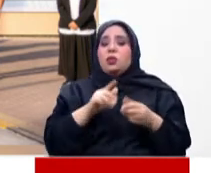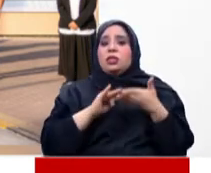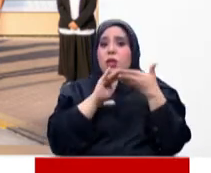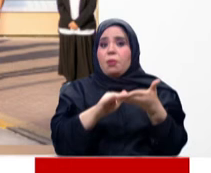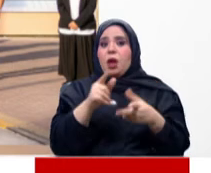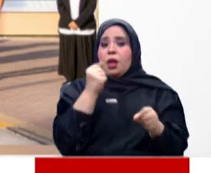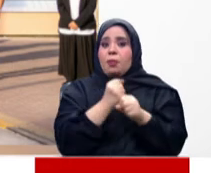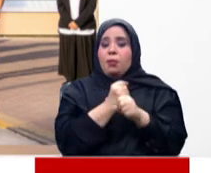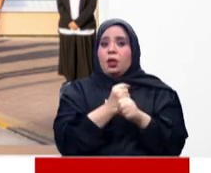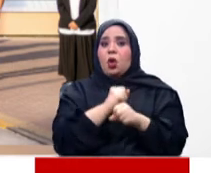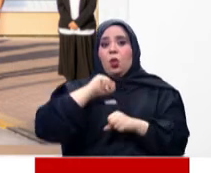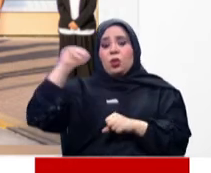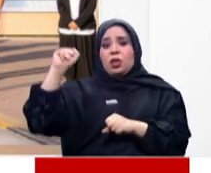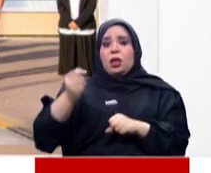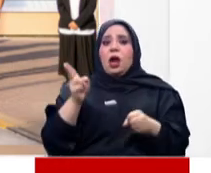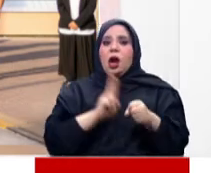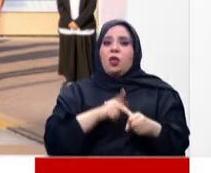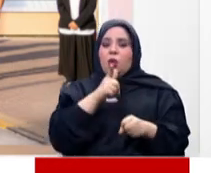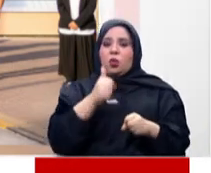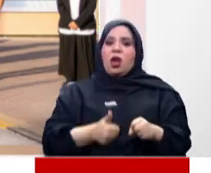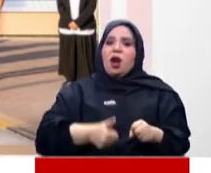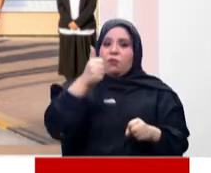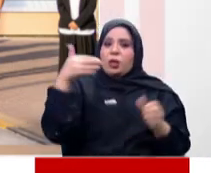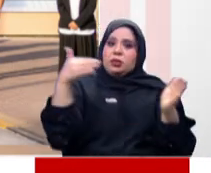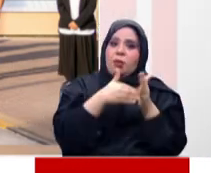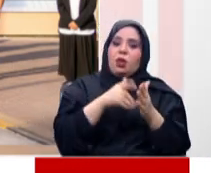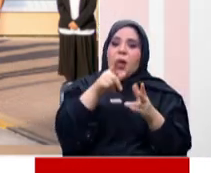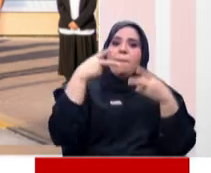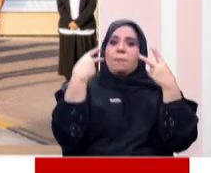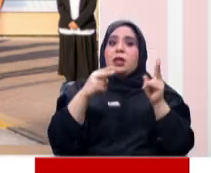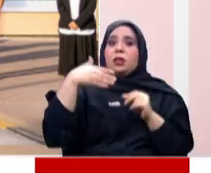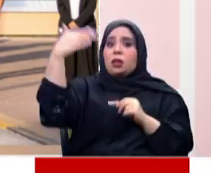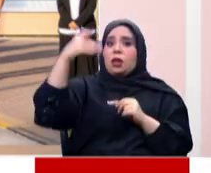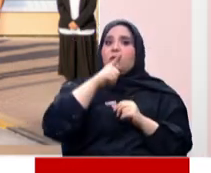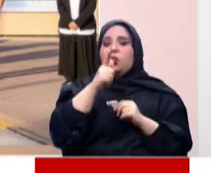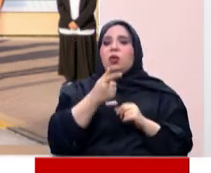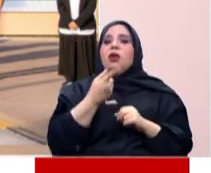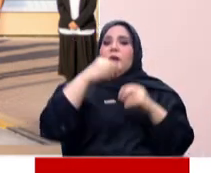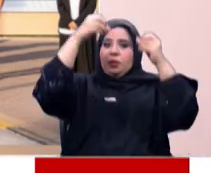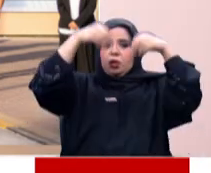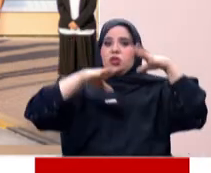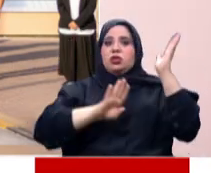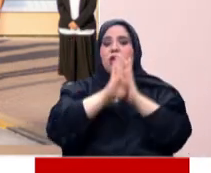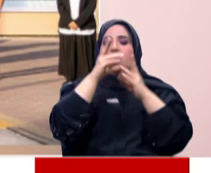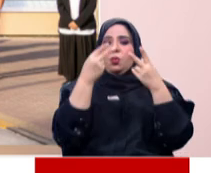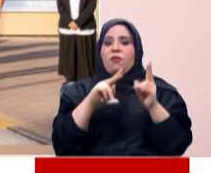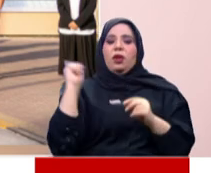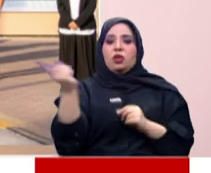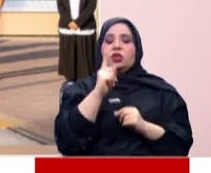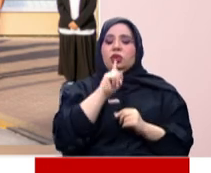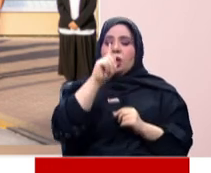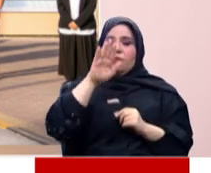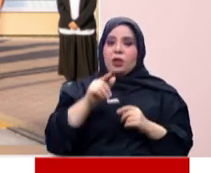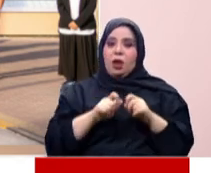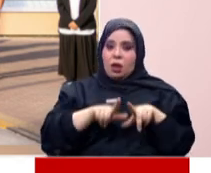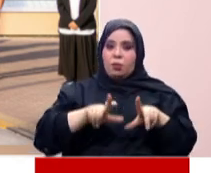في تأديتهم لمهامهم الوطنية على أكمل وجه بما يلبي تطلعات، متمنيا النجاح والتوفيق للجميع في